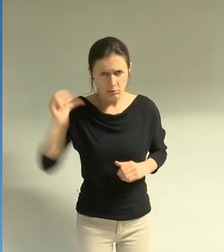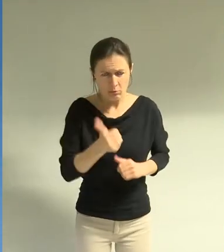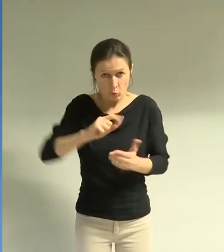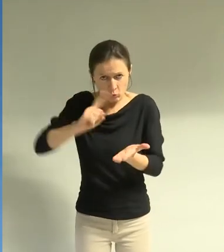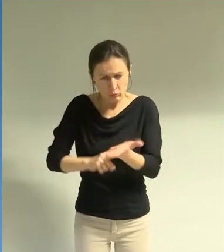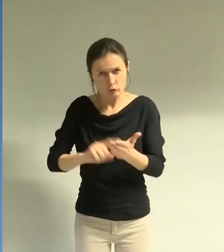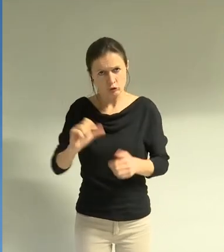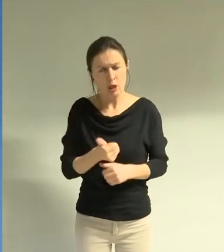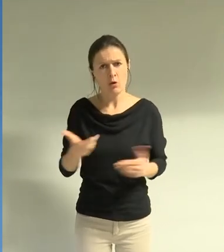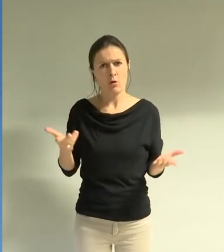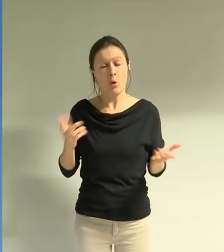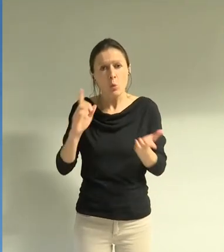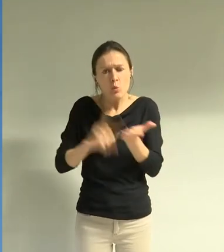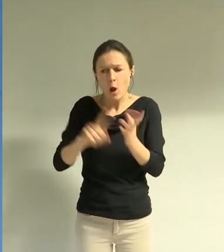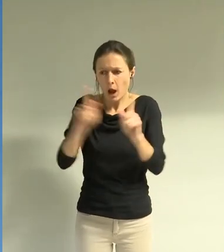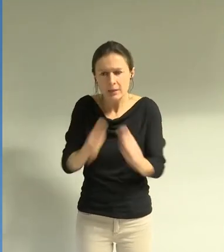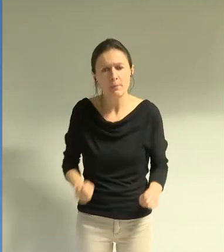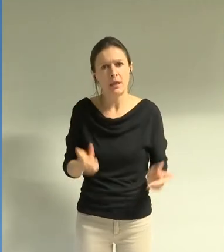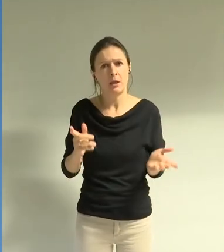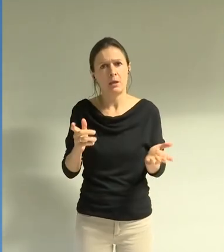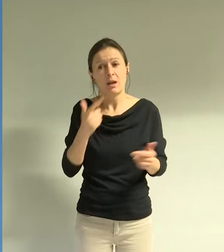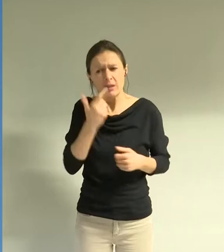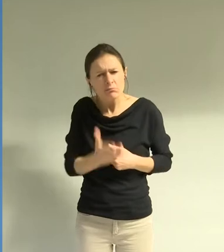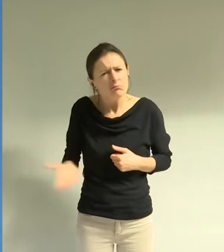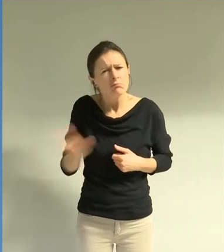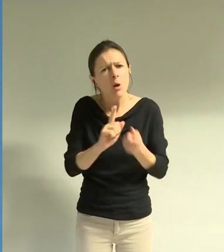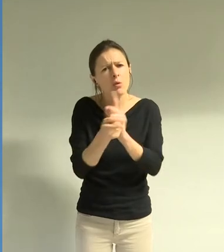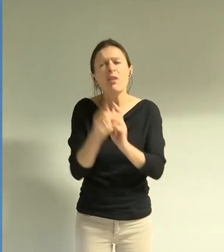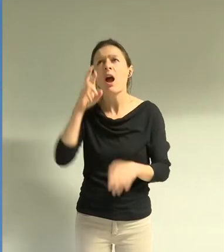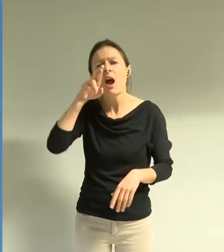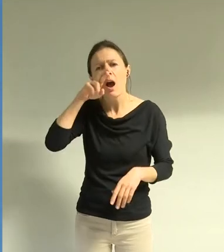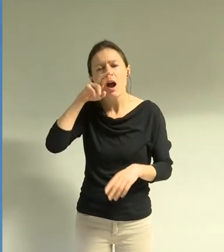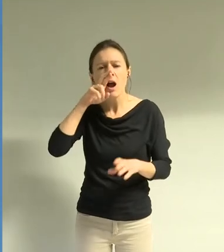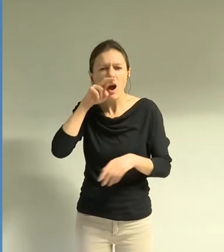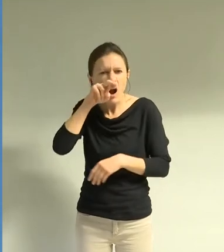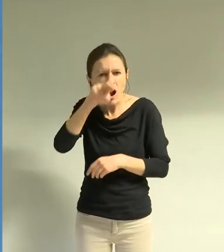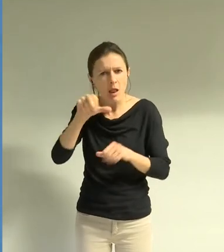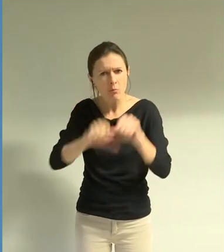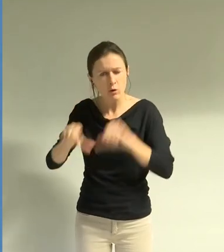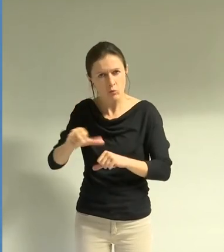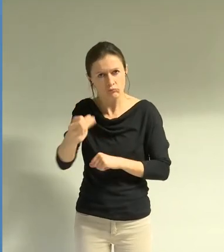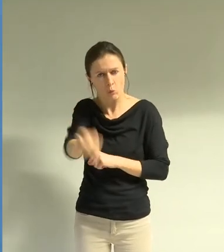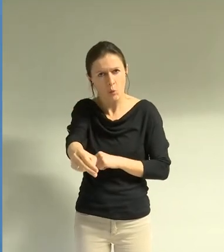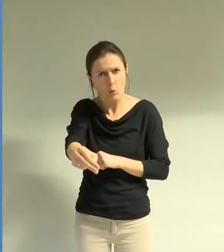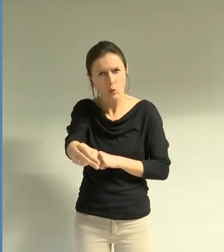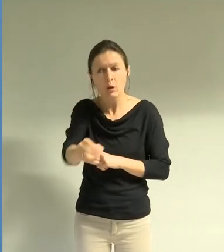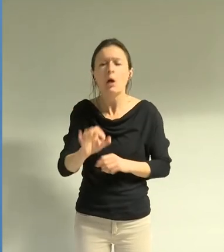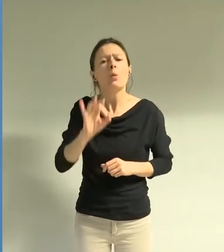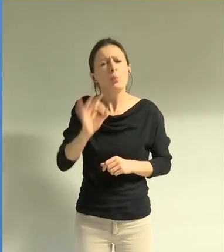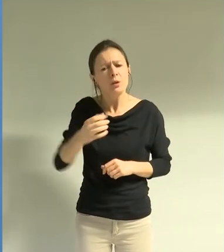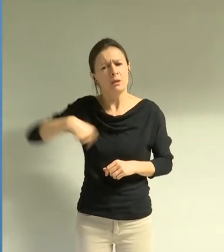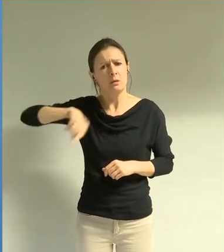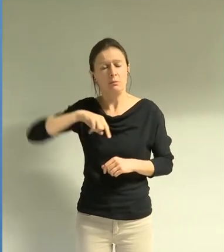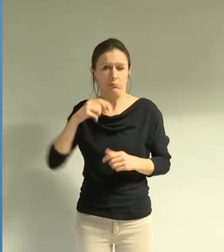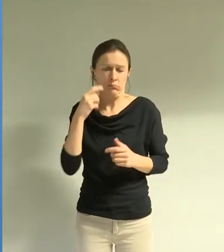être et ne seront pas l'écho pas les cobayes de ce laboratoire oui nous partageons la nécessité impérieuse